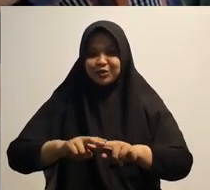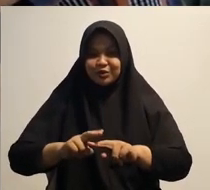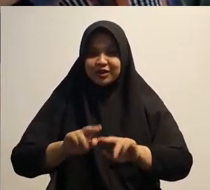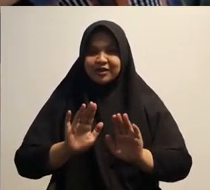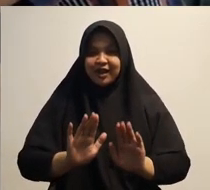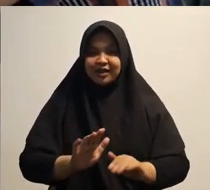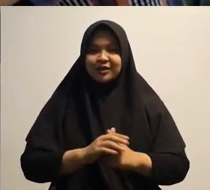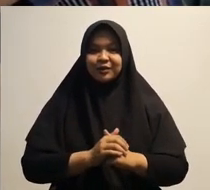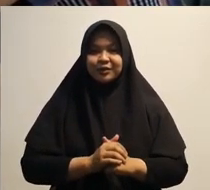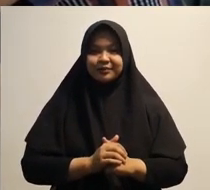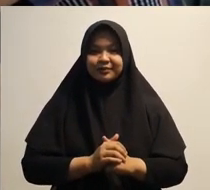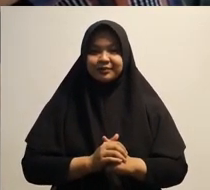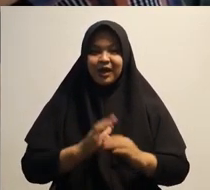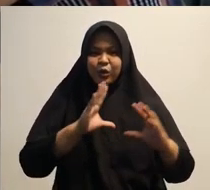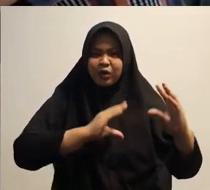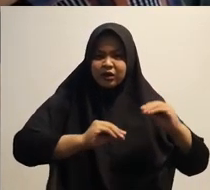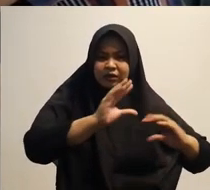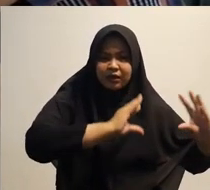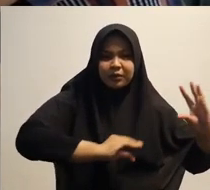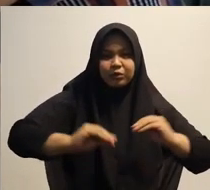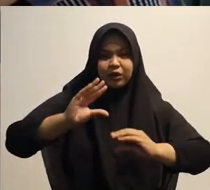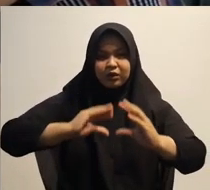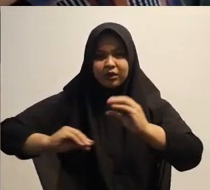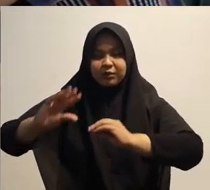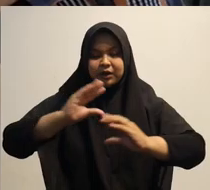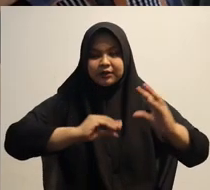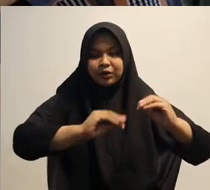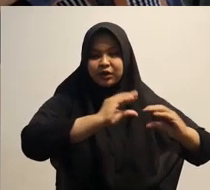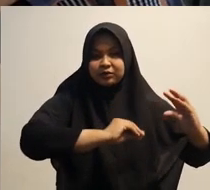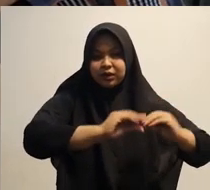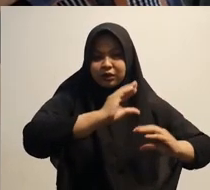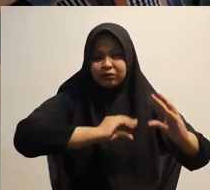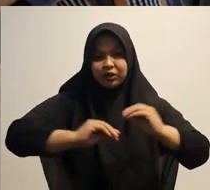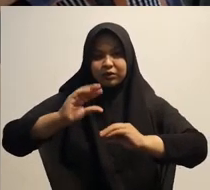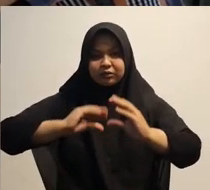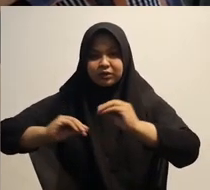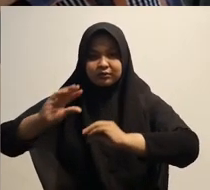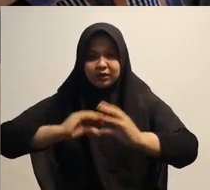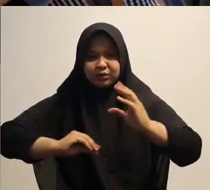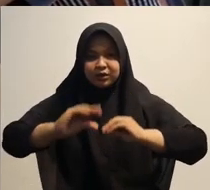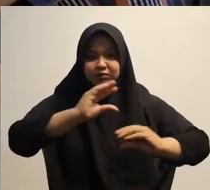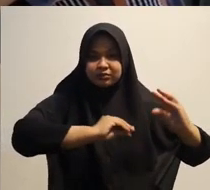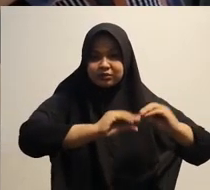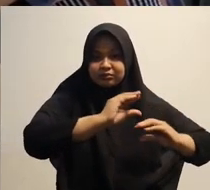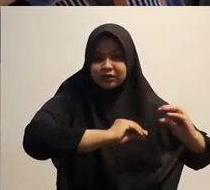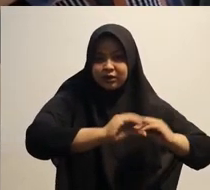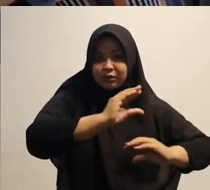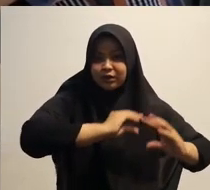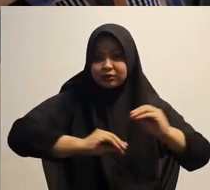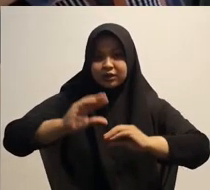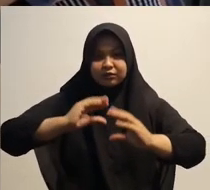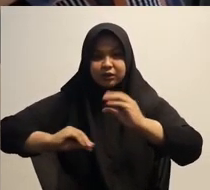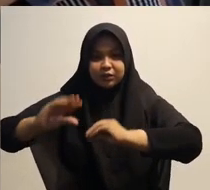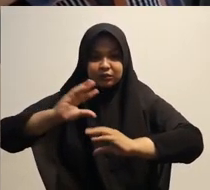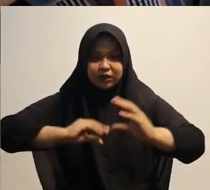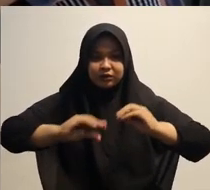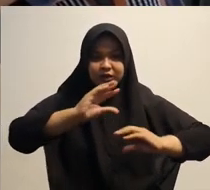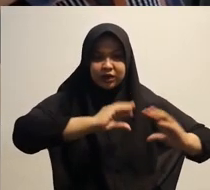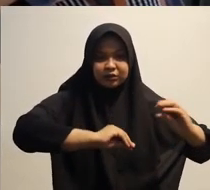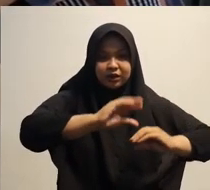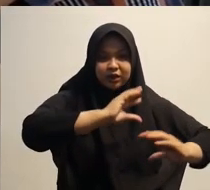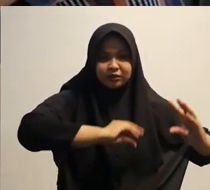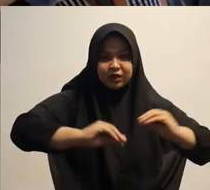Jadi teman-teman, dengan berakhirnya lagu dari Mas Budi dari Nada Bicara, maka berakhir pula acara workshop